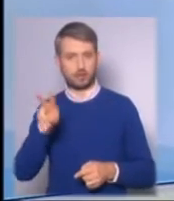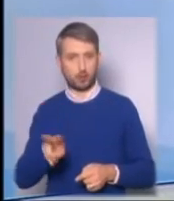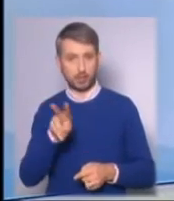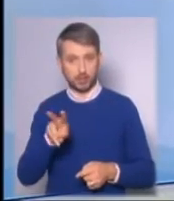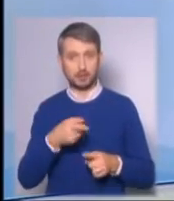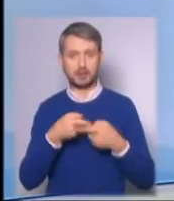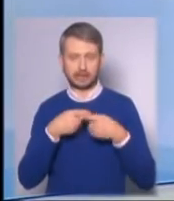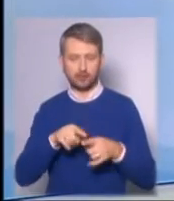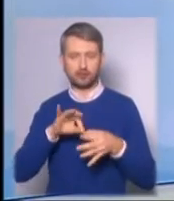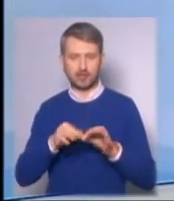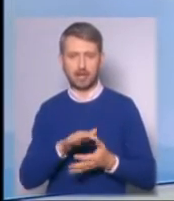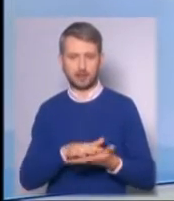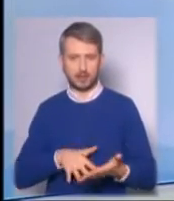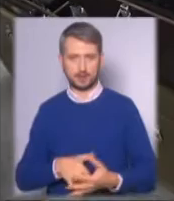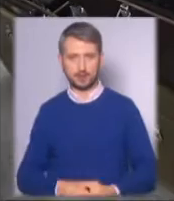Вадима Ярошенка.